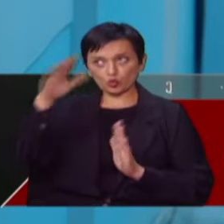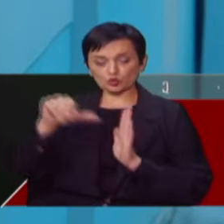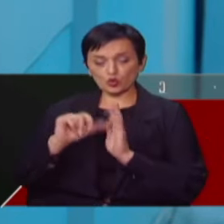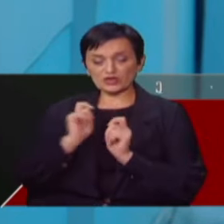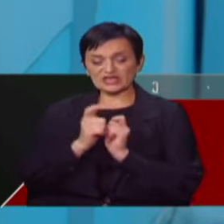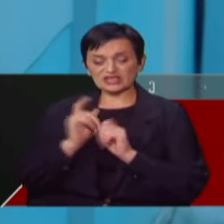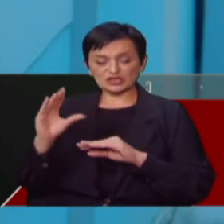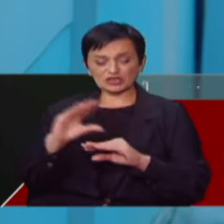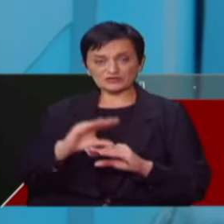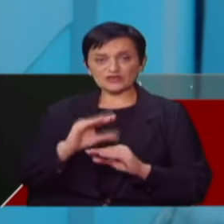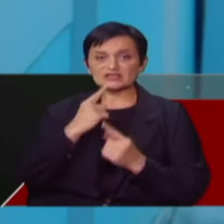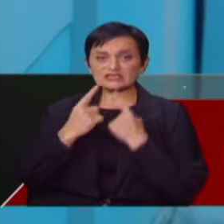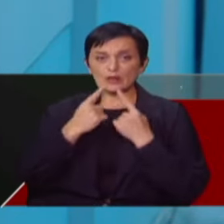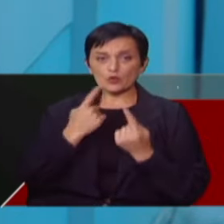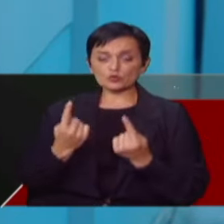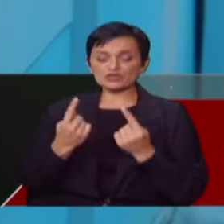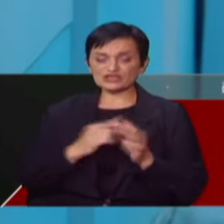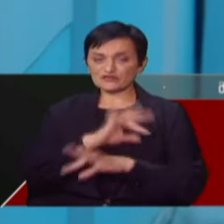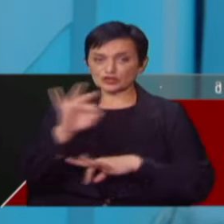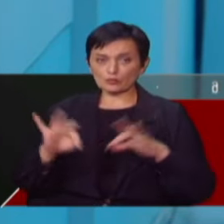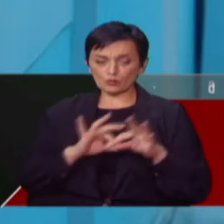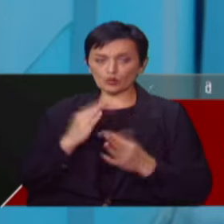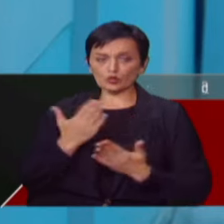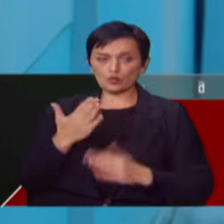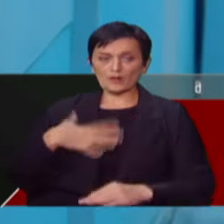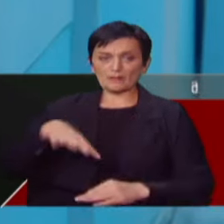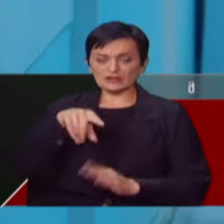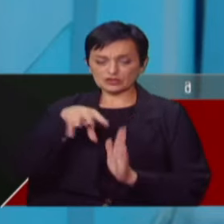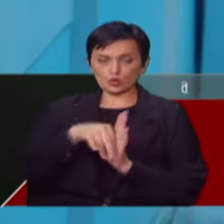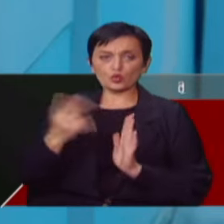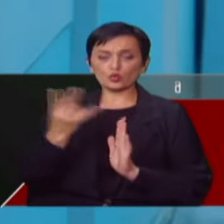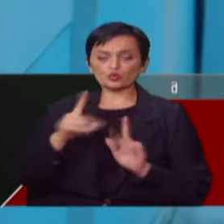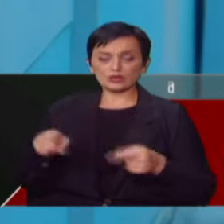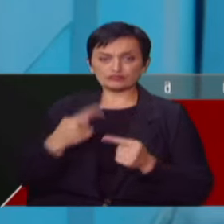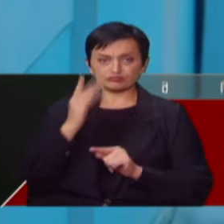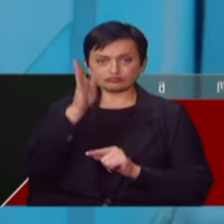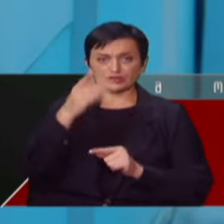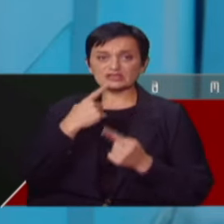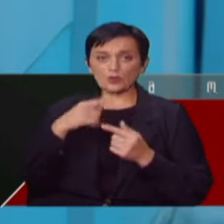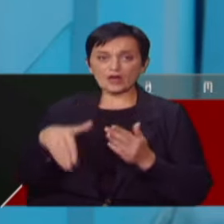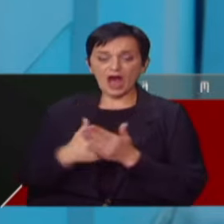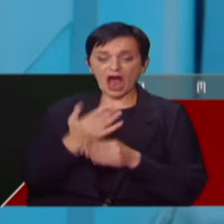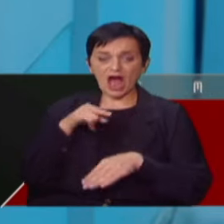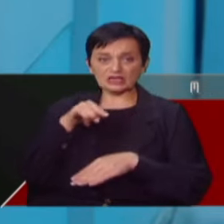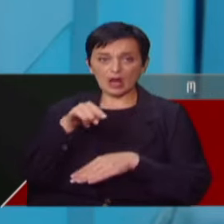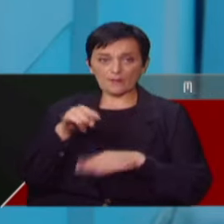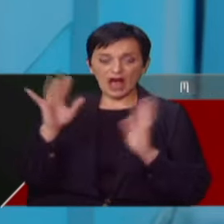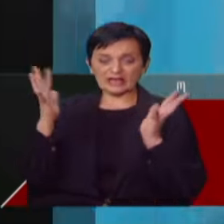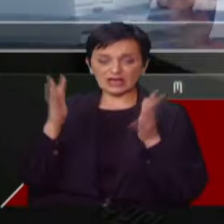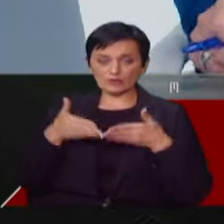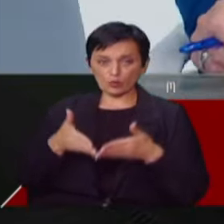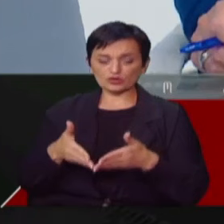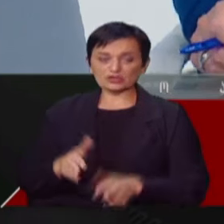ინვესტიციებისთვის. ასევე საუბარი შეეხება იმ მსხვილ პროექტებს, რომლებიც საქართველოში უნდა განხორციელდეს. საუბარი მაქვს ახალ აეროპორტზე და ანაკლიის